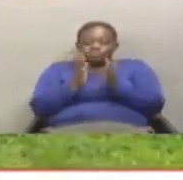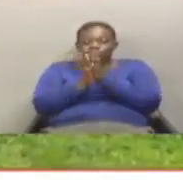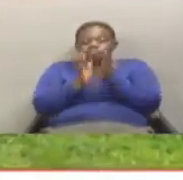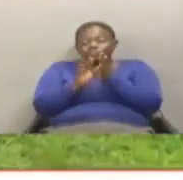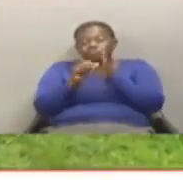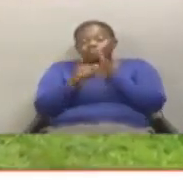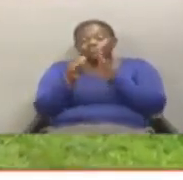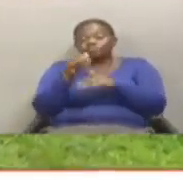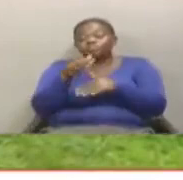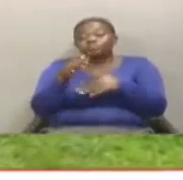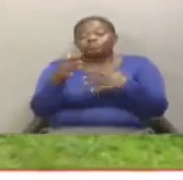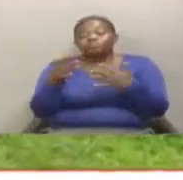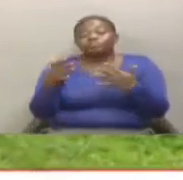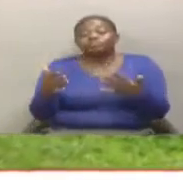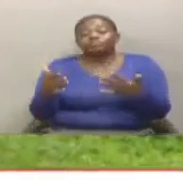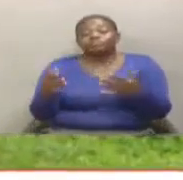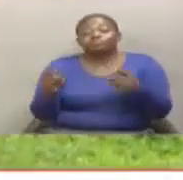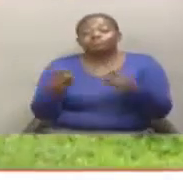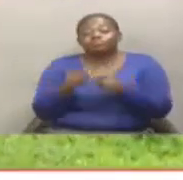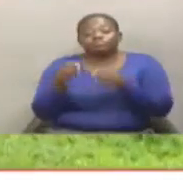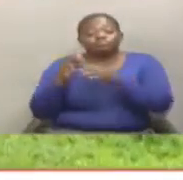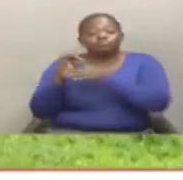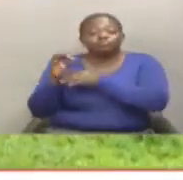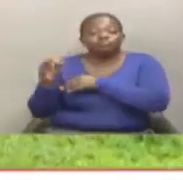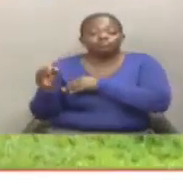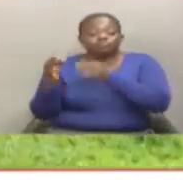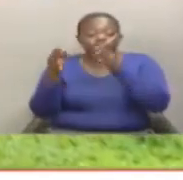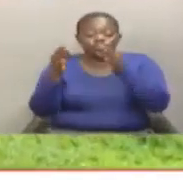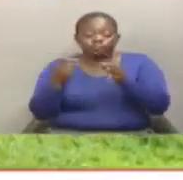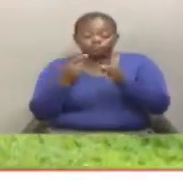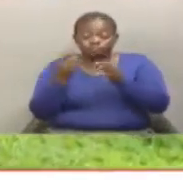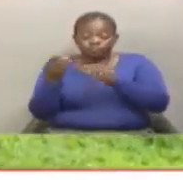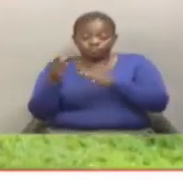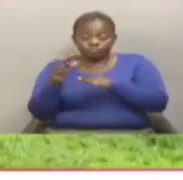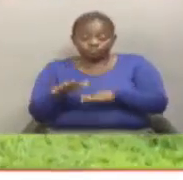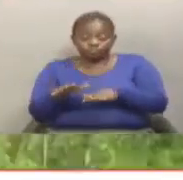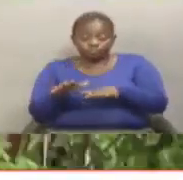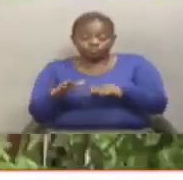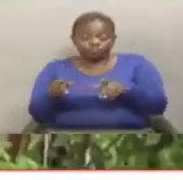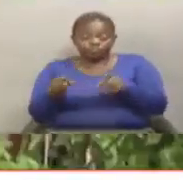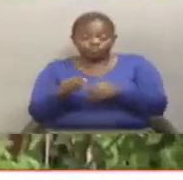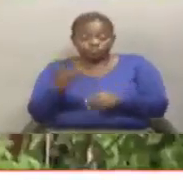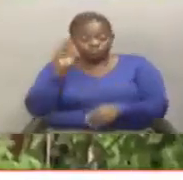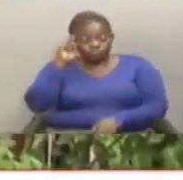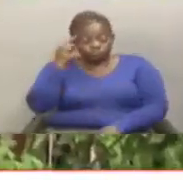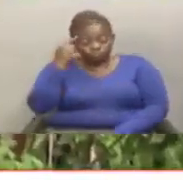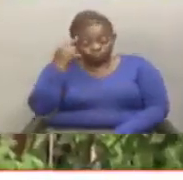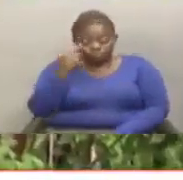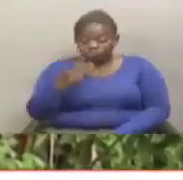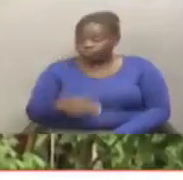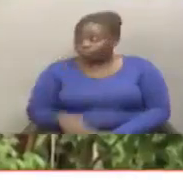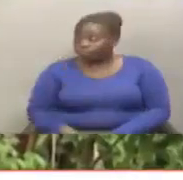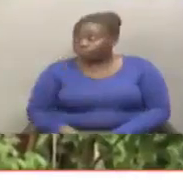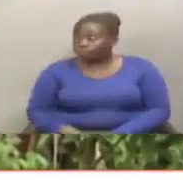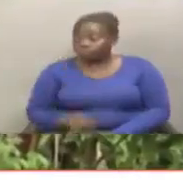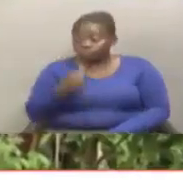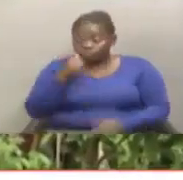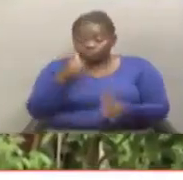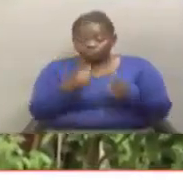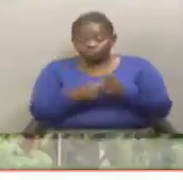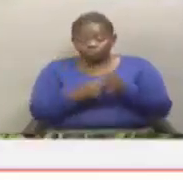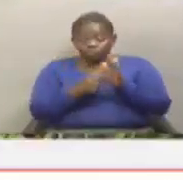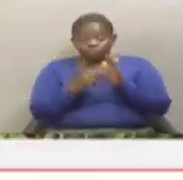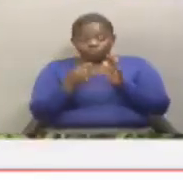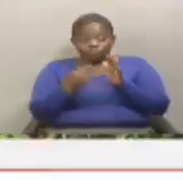ezigisaako omusika obuli obusika obwekomya ebintu by'omugenzi okufuna okutabuka omutwe. Bamwe butabikanga ebbaluwa eraga nti